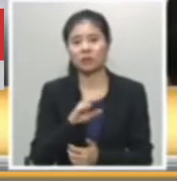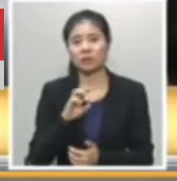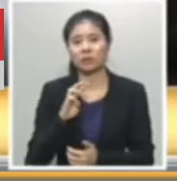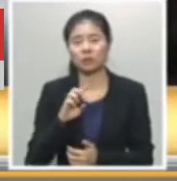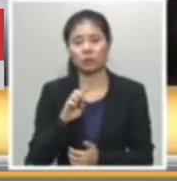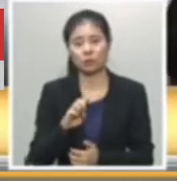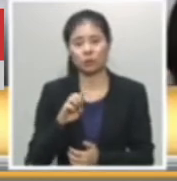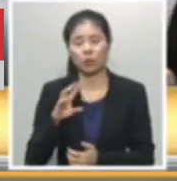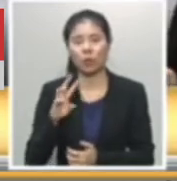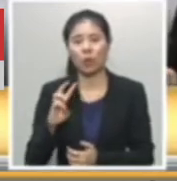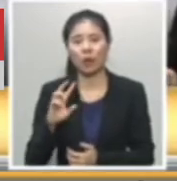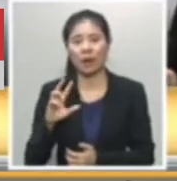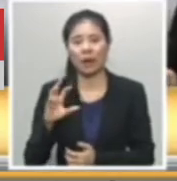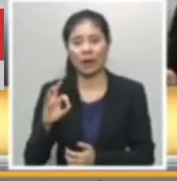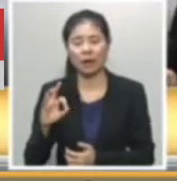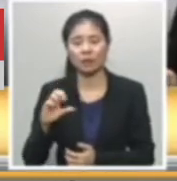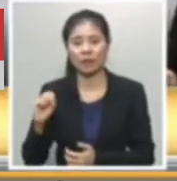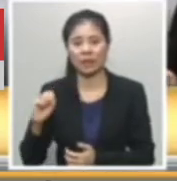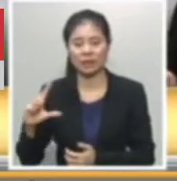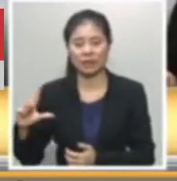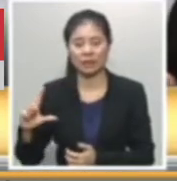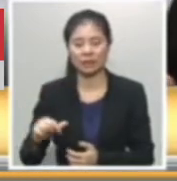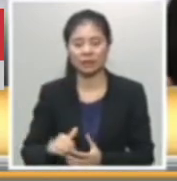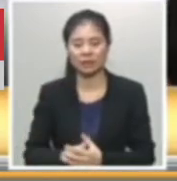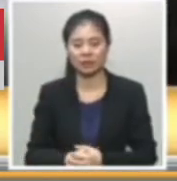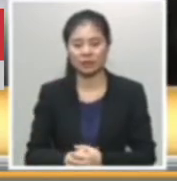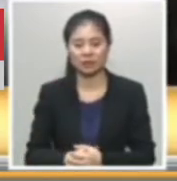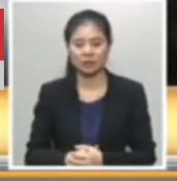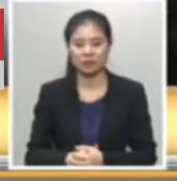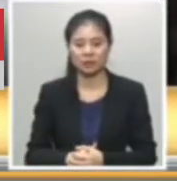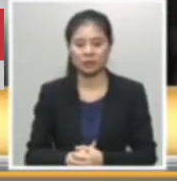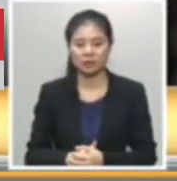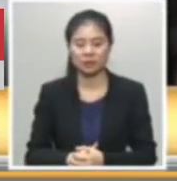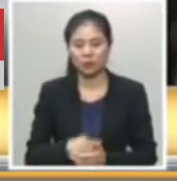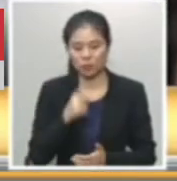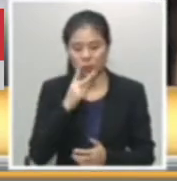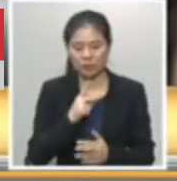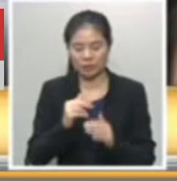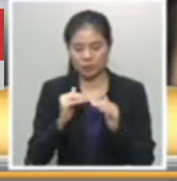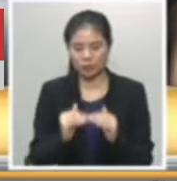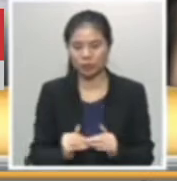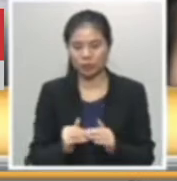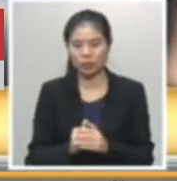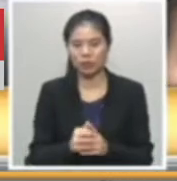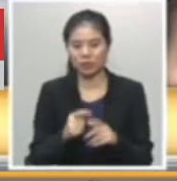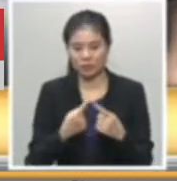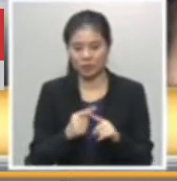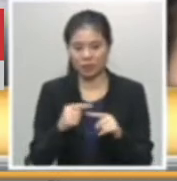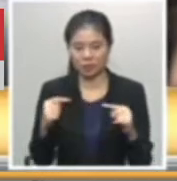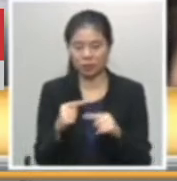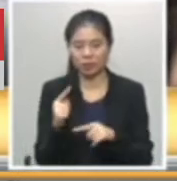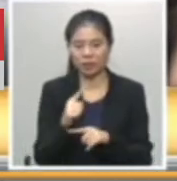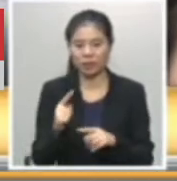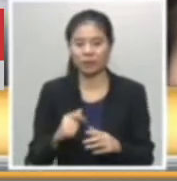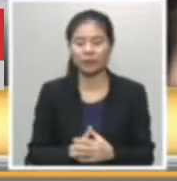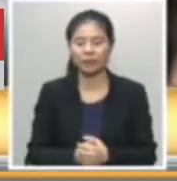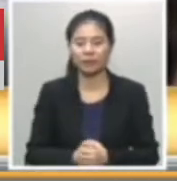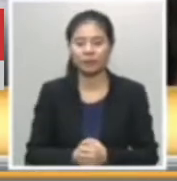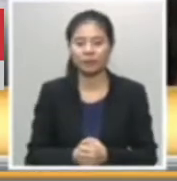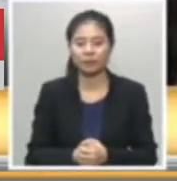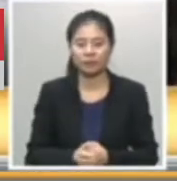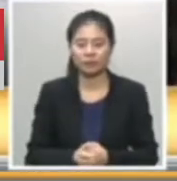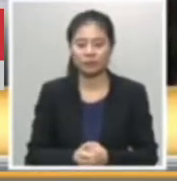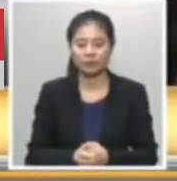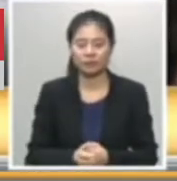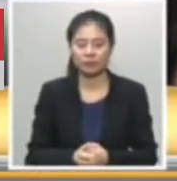4.69 แสนล้านบาทท่านประธานที่เคารพครับดูเหมือนจะลดลงแต่จริงๆในภาคจัดเก็บขอไปนะครับ